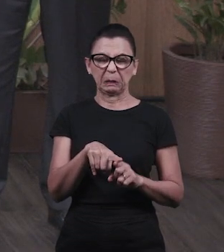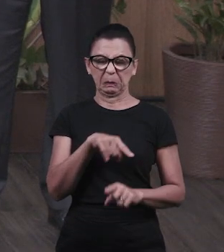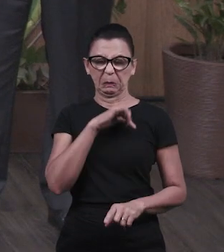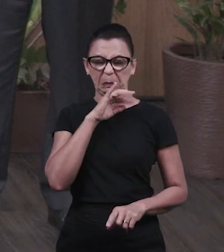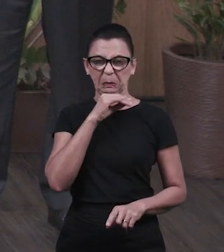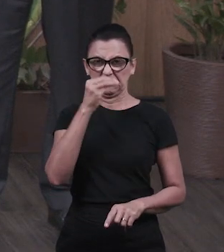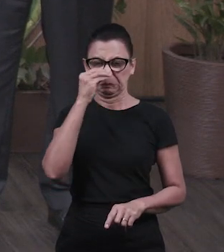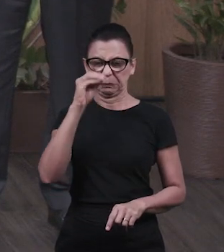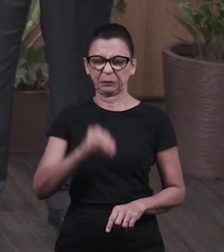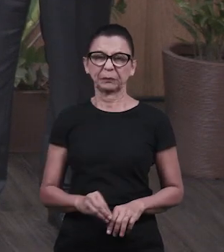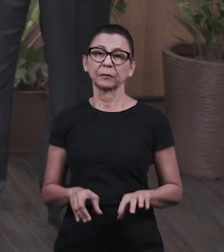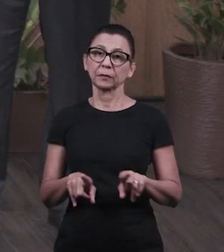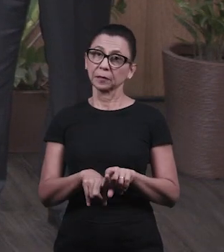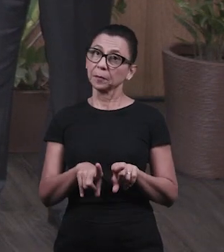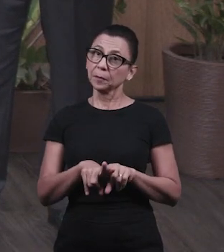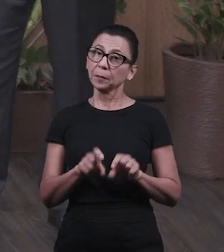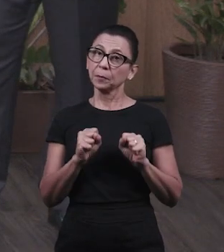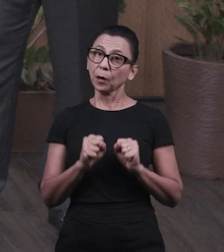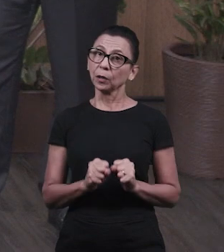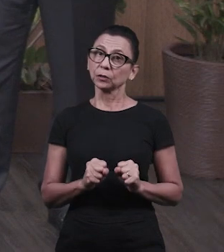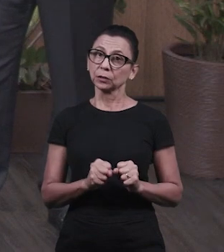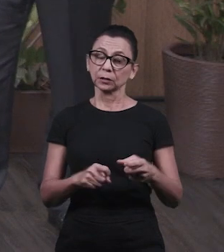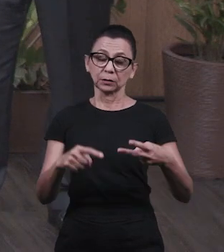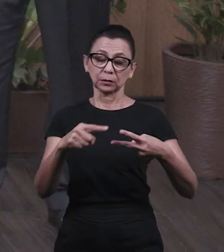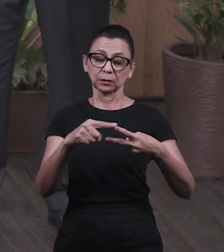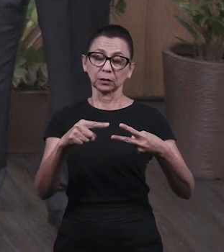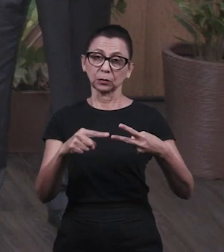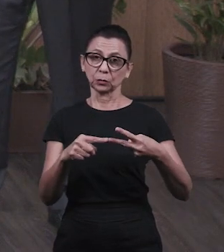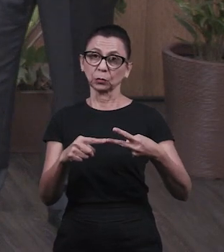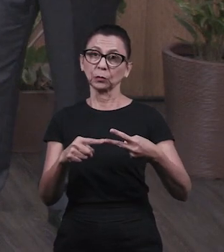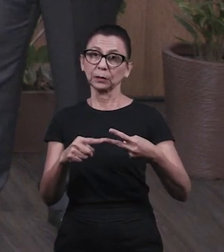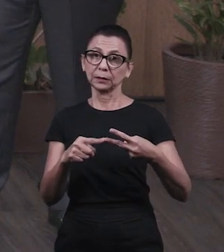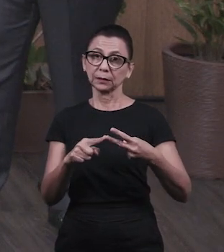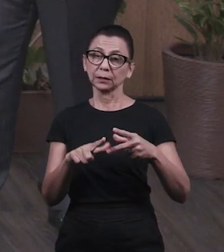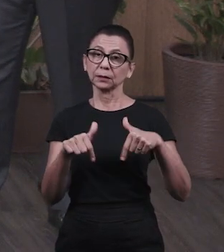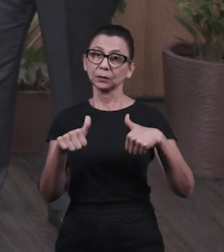которые утверждают, что верующий в Господа Иисуса